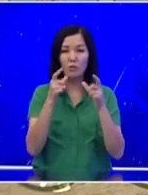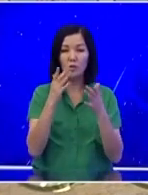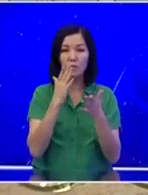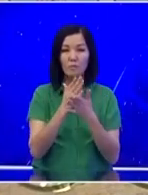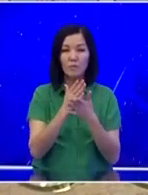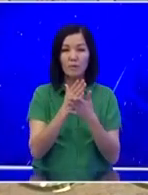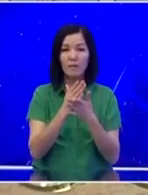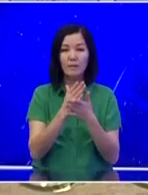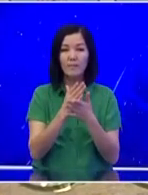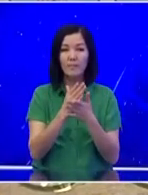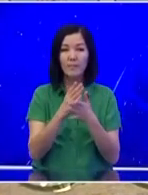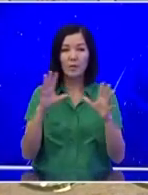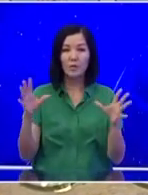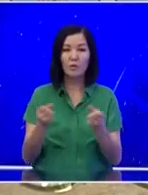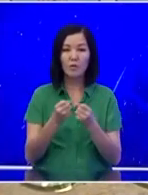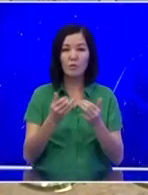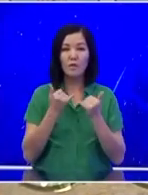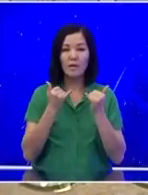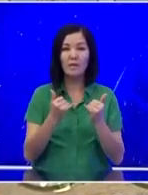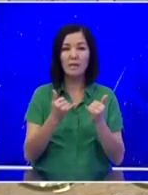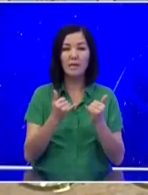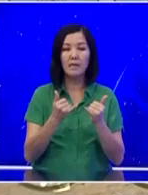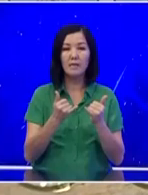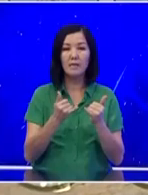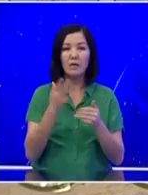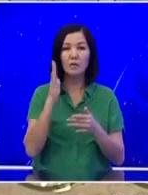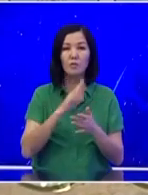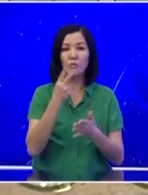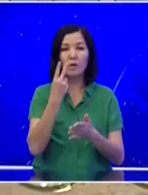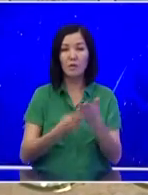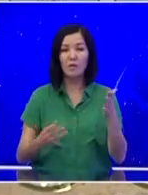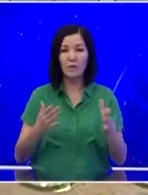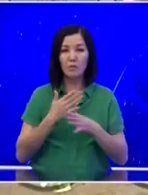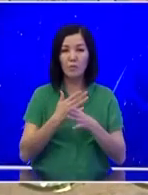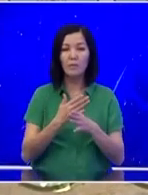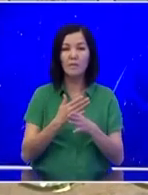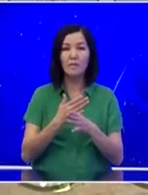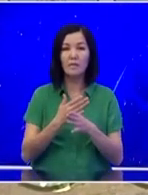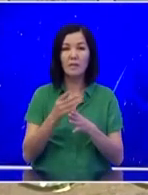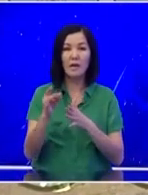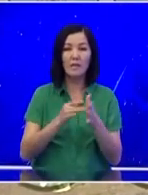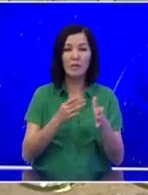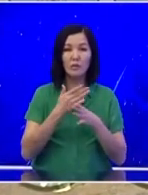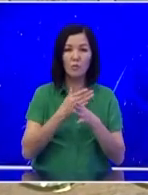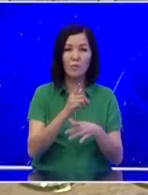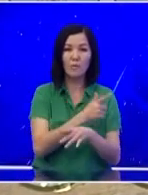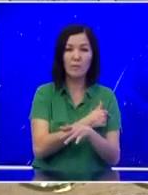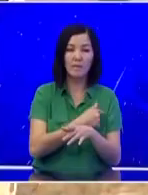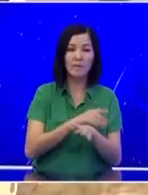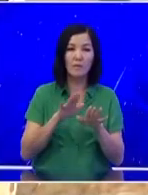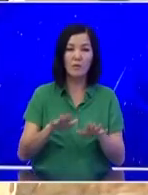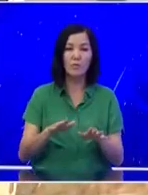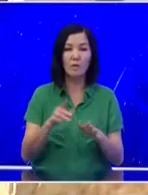бар. Және құтқарушыларға арналған суға кеткен азаматтар көмектесетін бірінші алғаш көмек көрсететін медициналық пунктіміз бар,